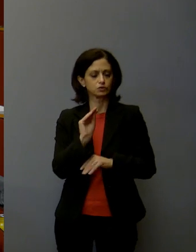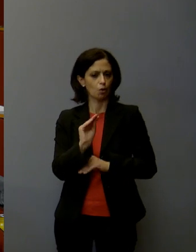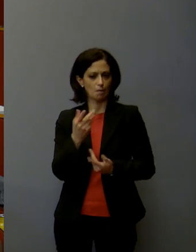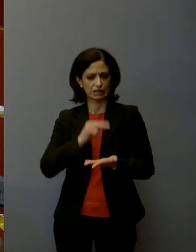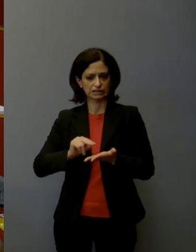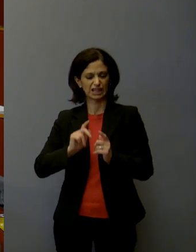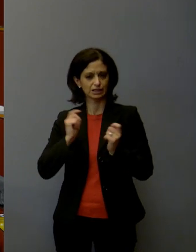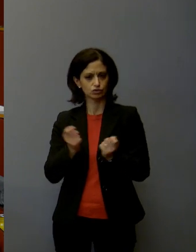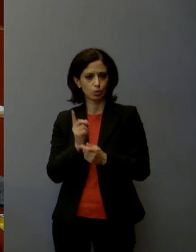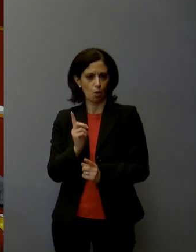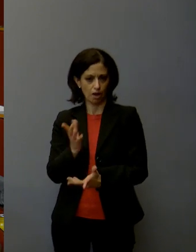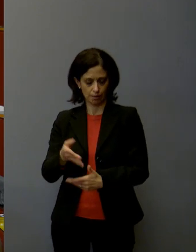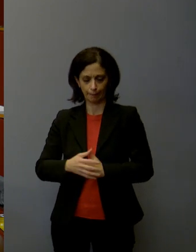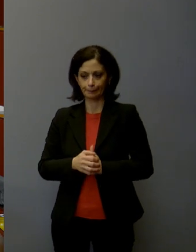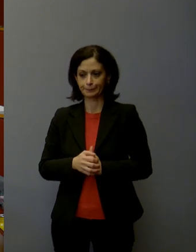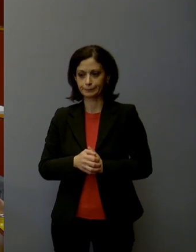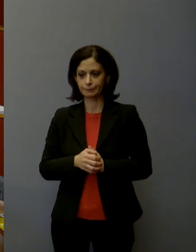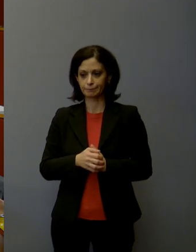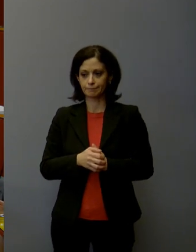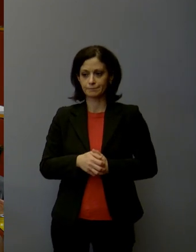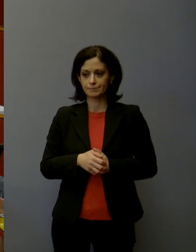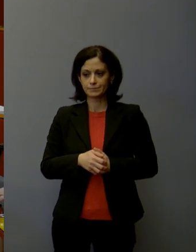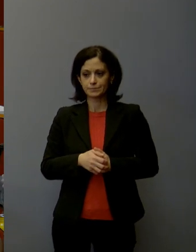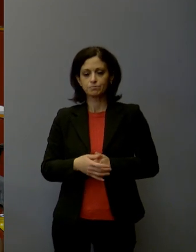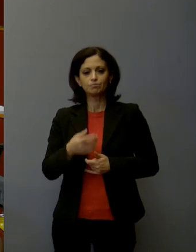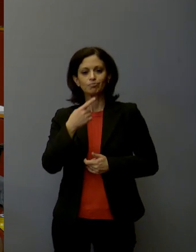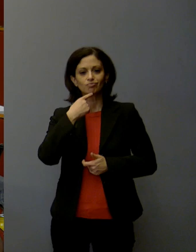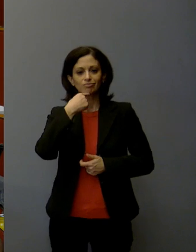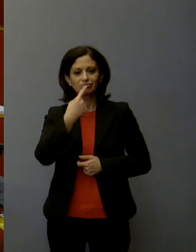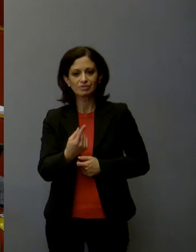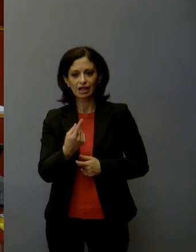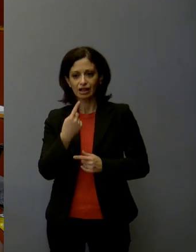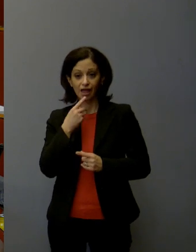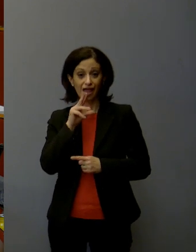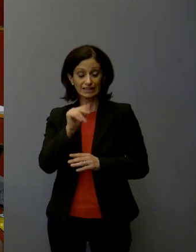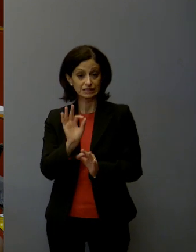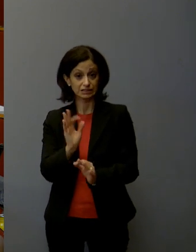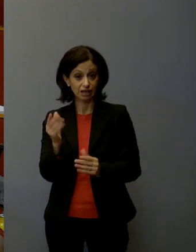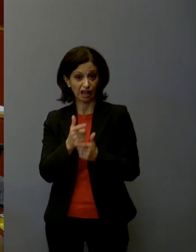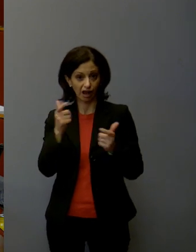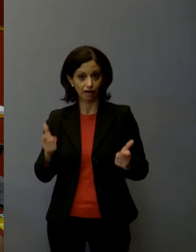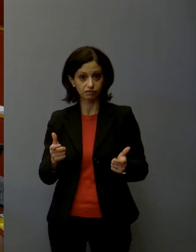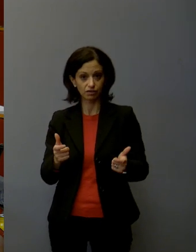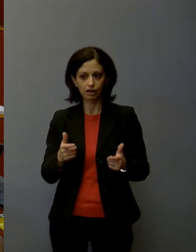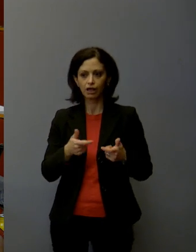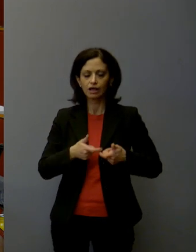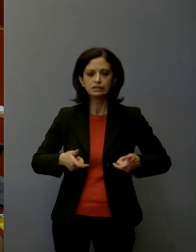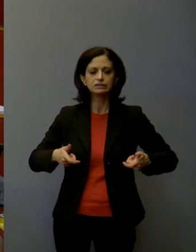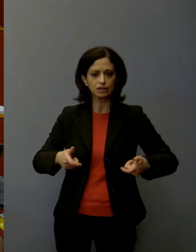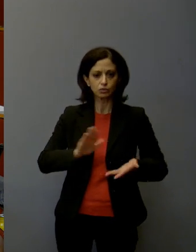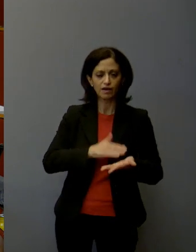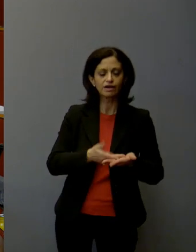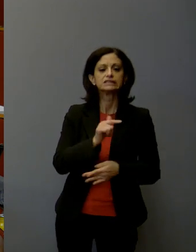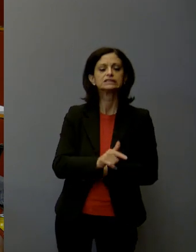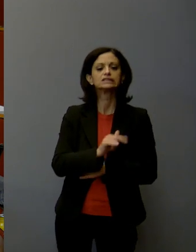alla segreteria generale è Alla luce di questa omissione grave la seduta è valida o meno e